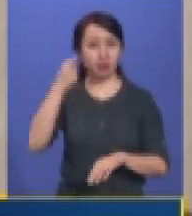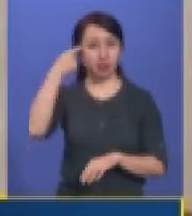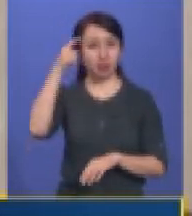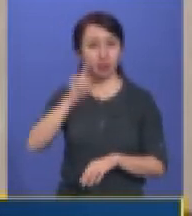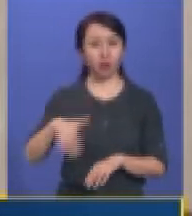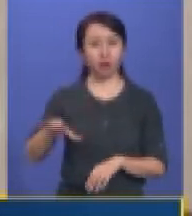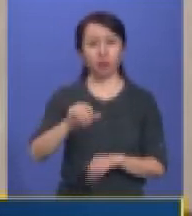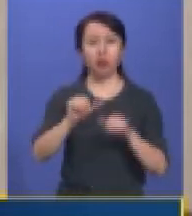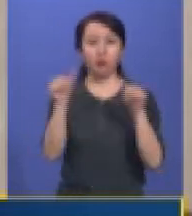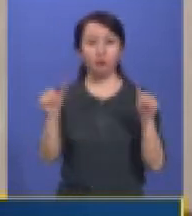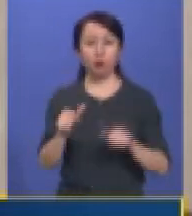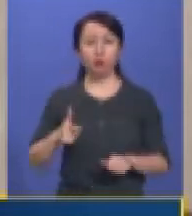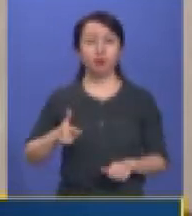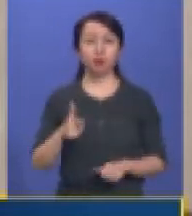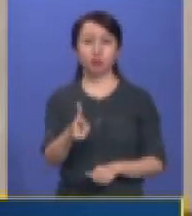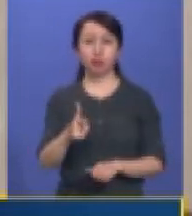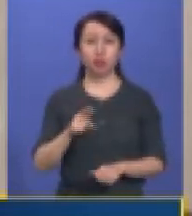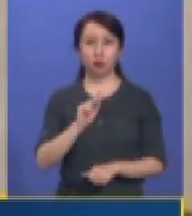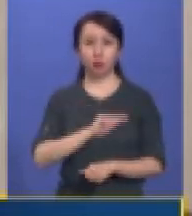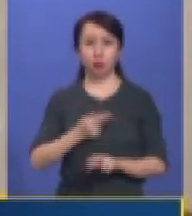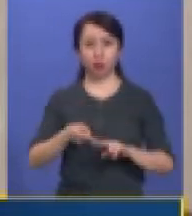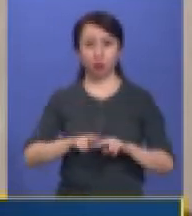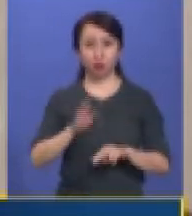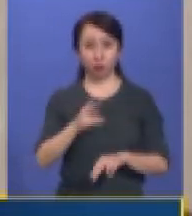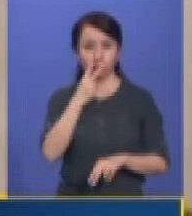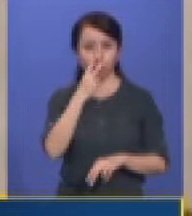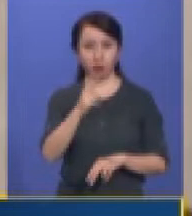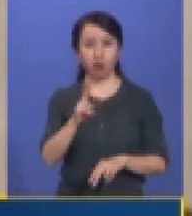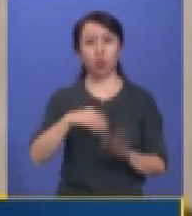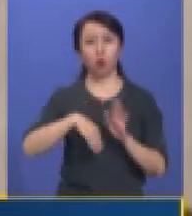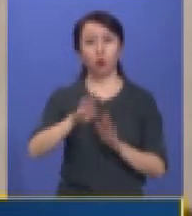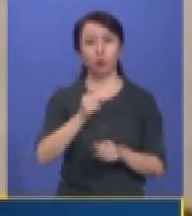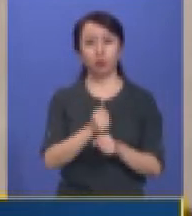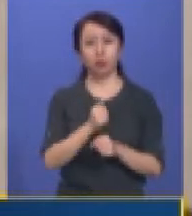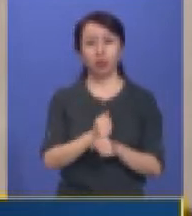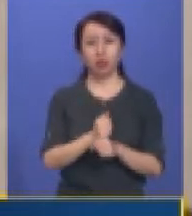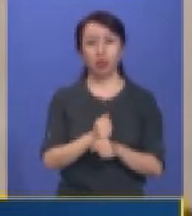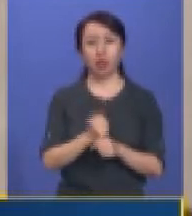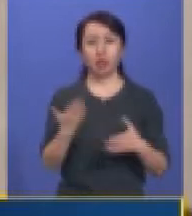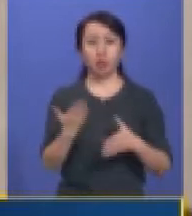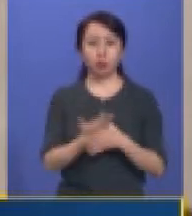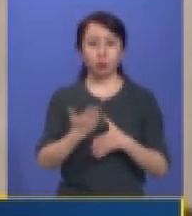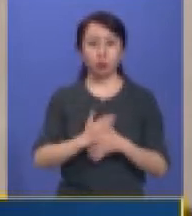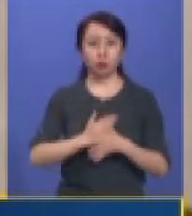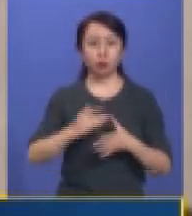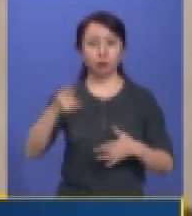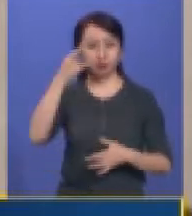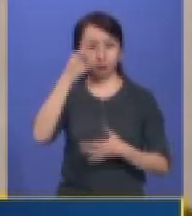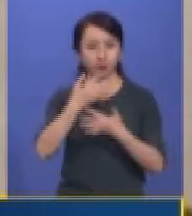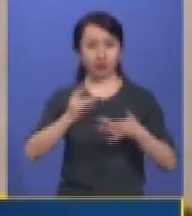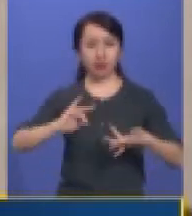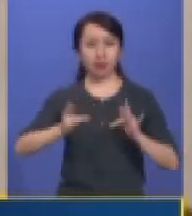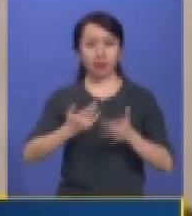формы взаимодействия. И вот поэтому мы будем показывать, как это лучше сделать через средства массовой информации, социальные